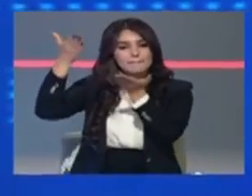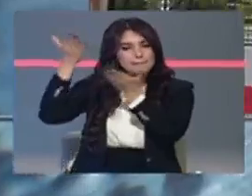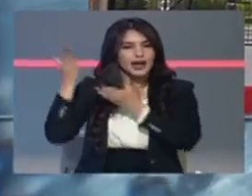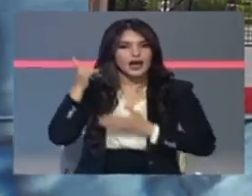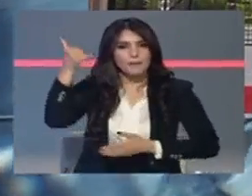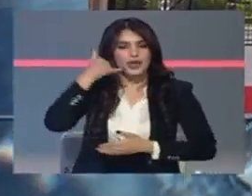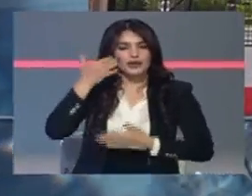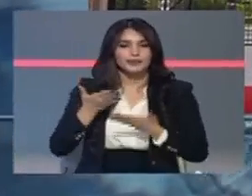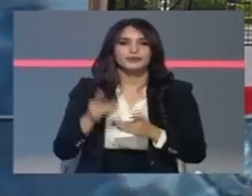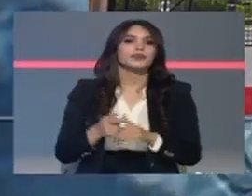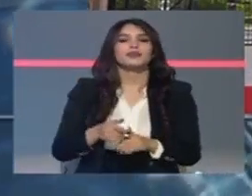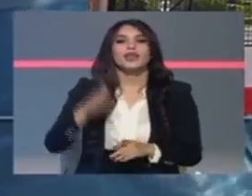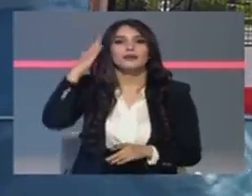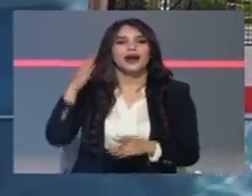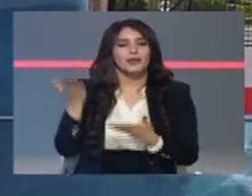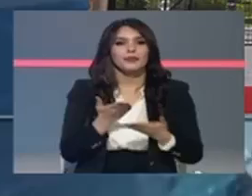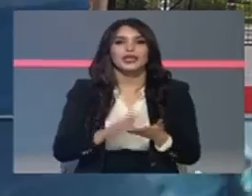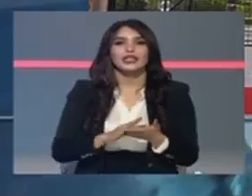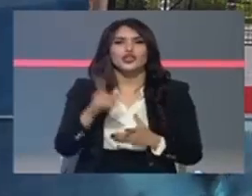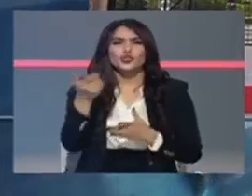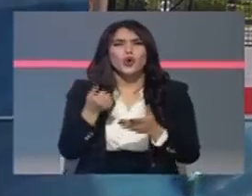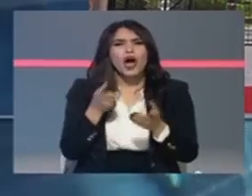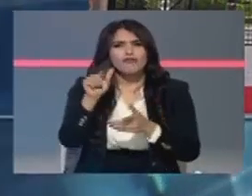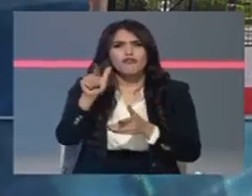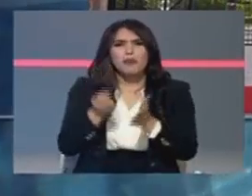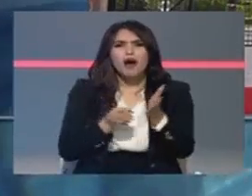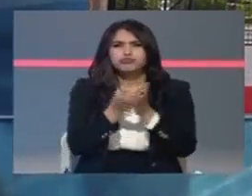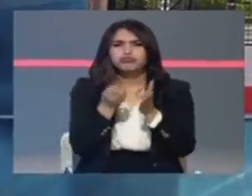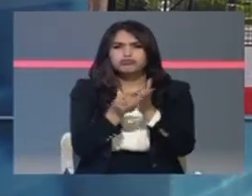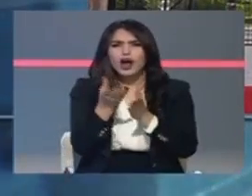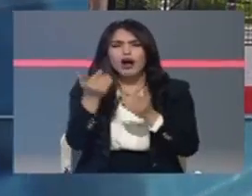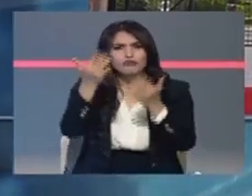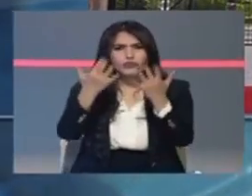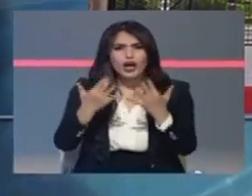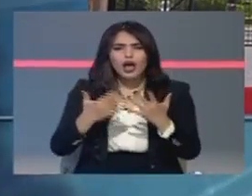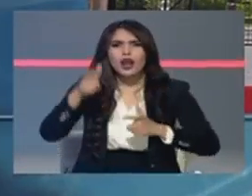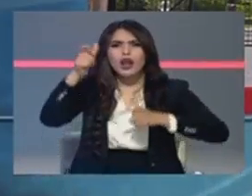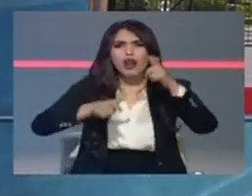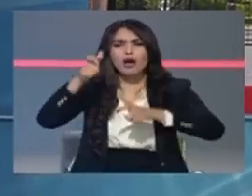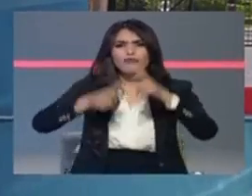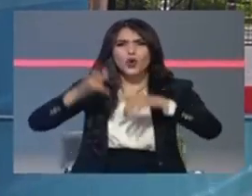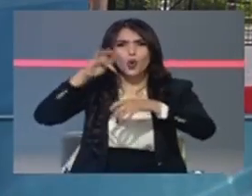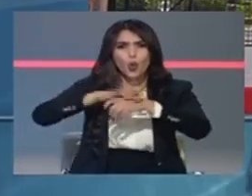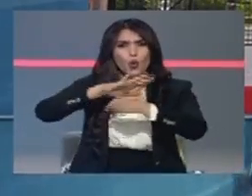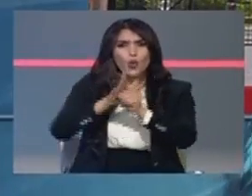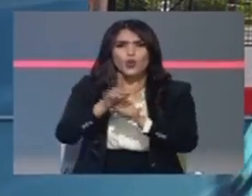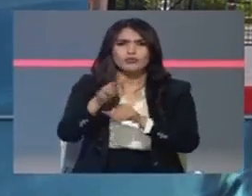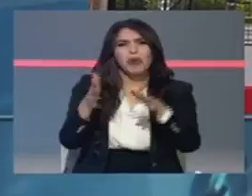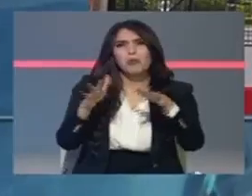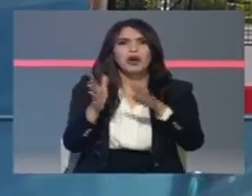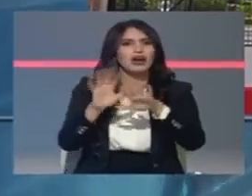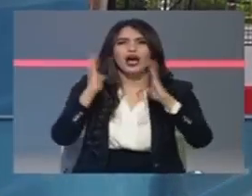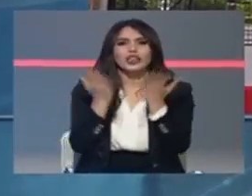بك. أهلا وسهلا، مرحبا بك. هل من أرقام محينة لعدد التونسيين المصابين بفيروس كورونا في الخارج إلى حد